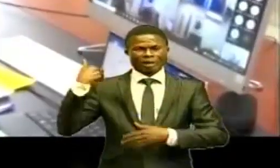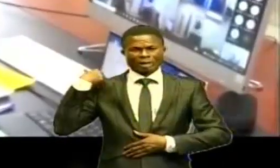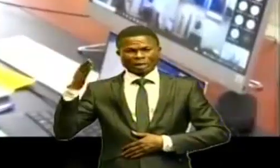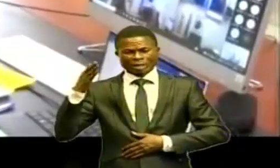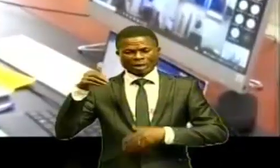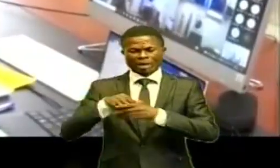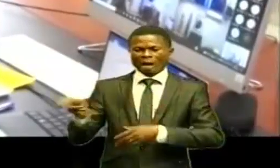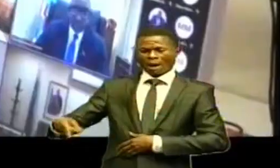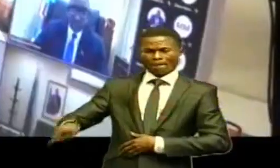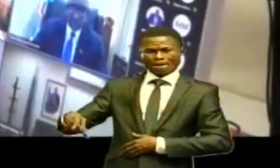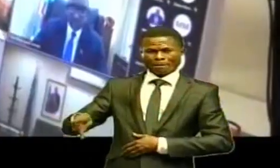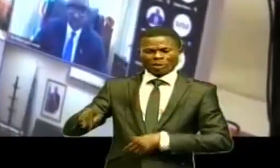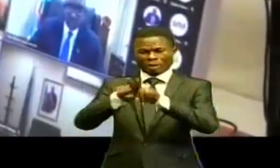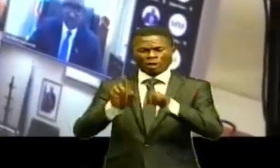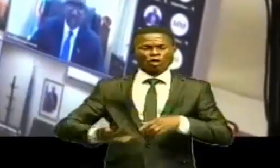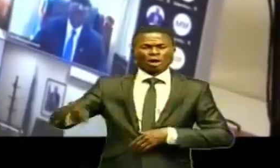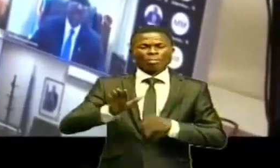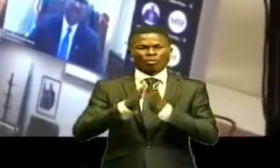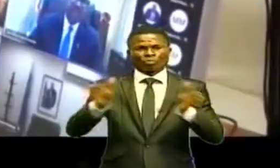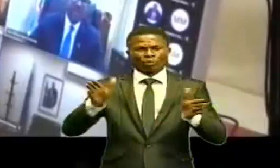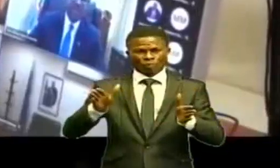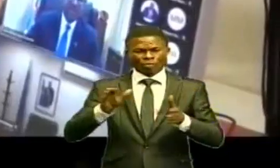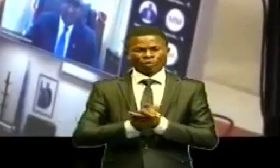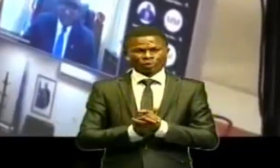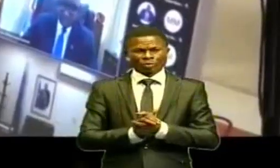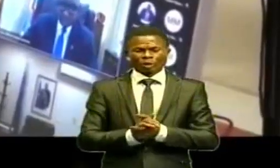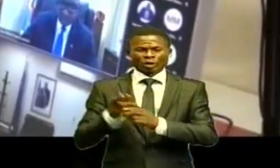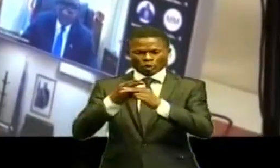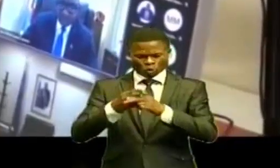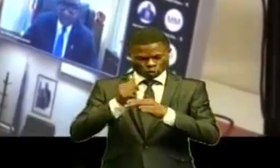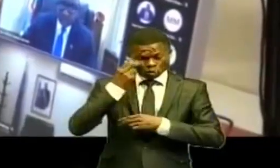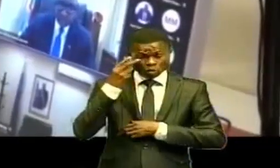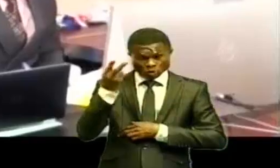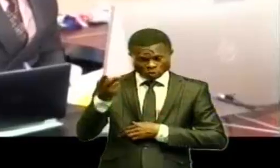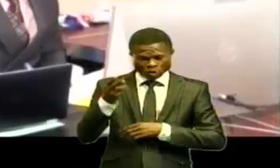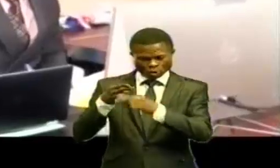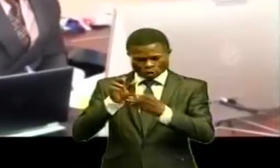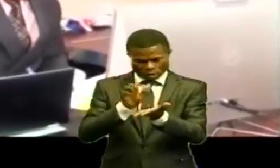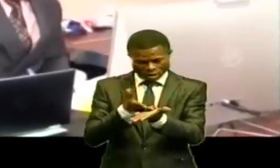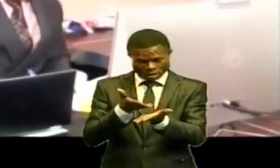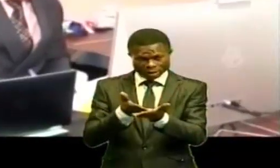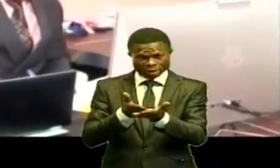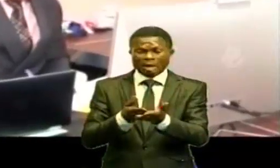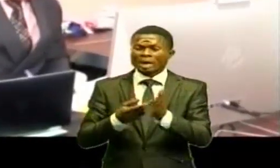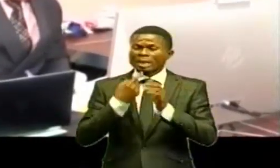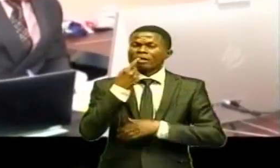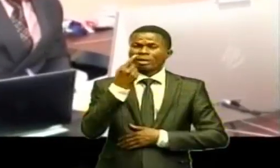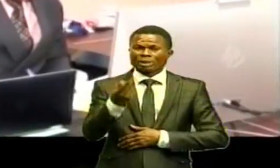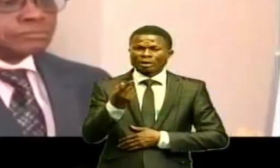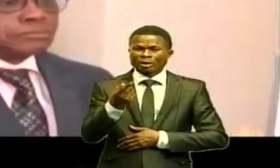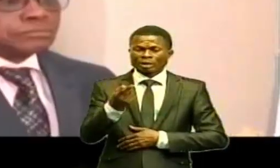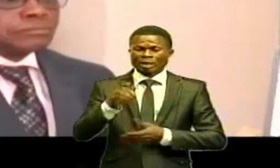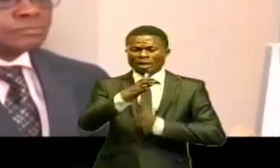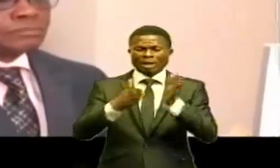niveau provincial et national. Il en assure la supervision et le suivi. Elle a indiqué que le